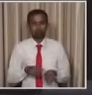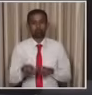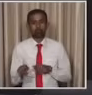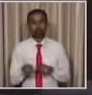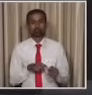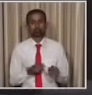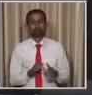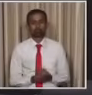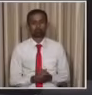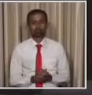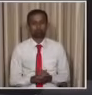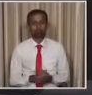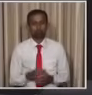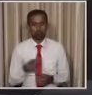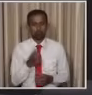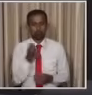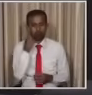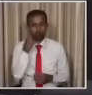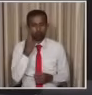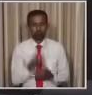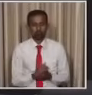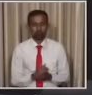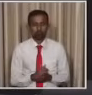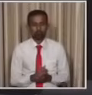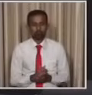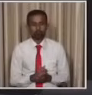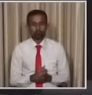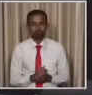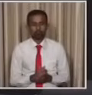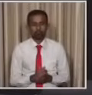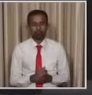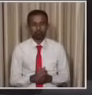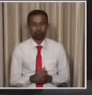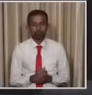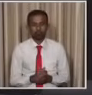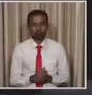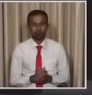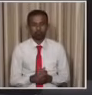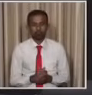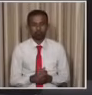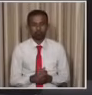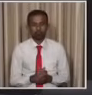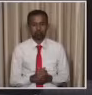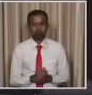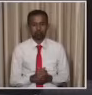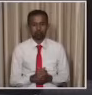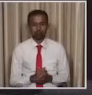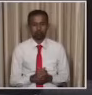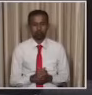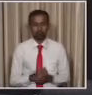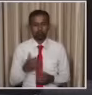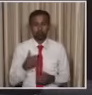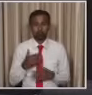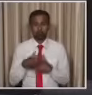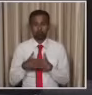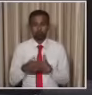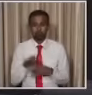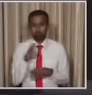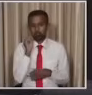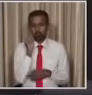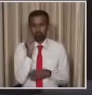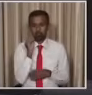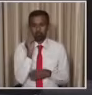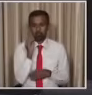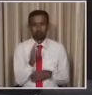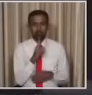යන්නේ මගේ කියවීම. ඒක නිසා අපි මෙන්න මේ මේකෙන් අපි පාඩන් ඉගෙන ගන්න ඕනේ කියලා මං